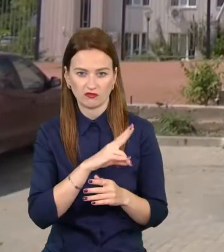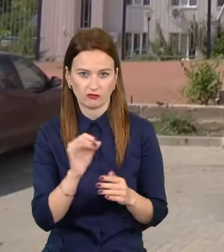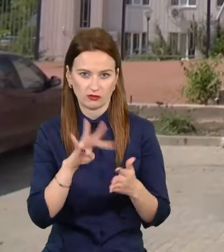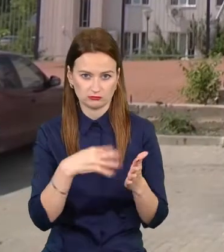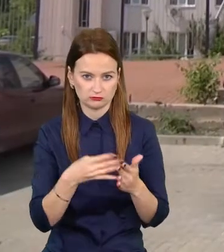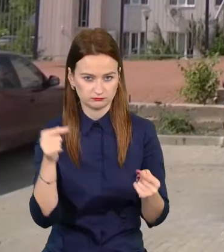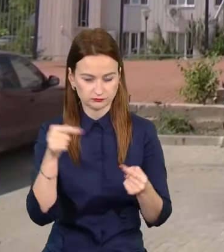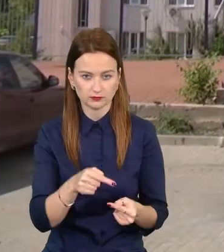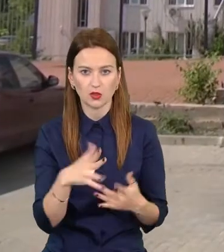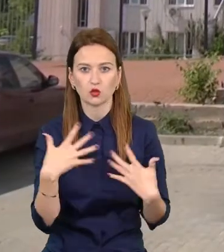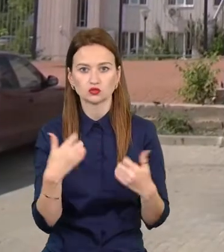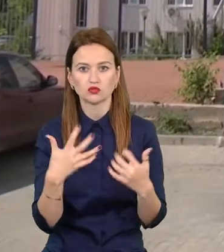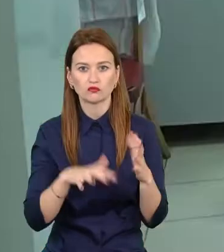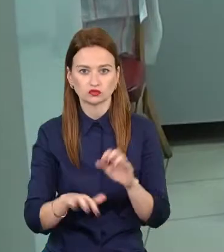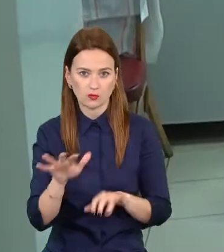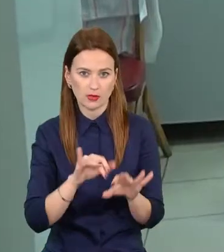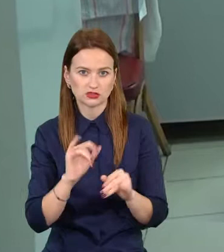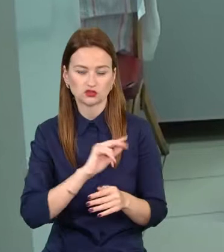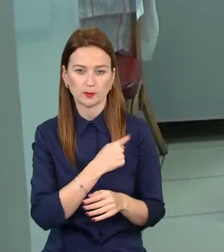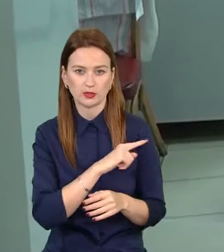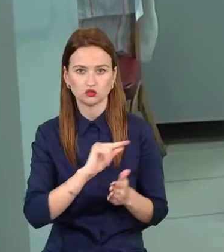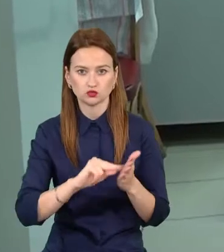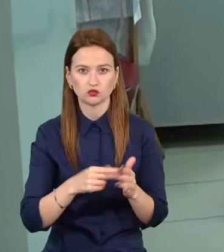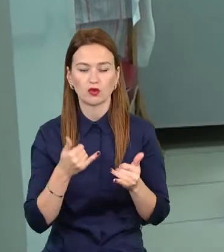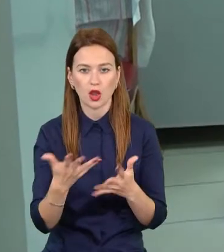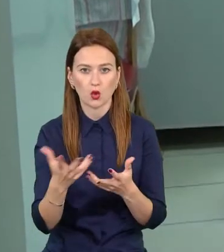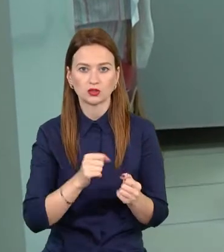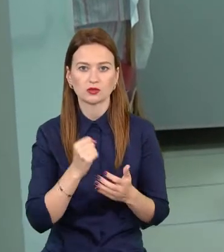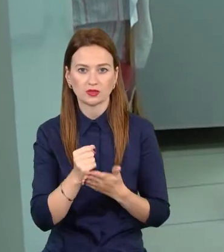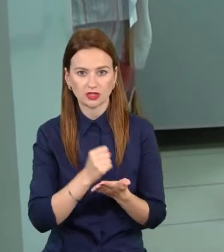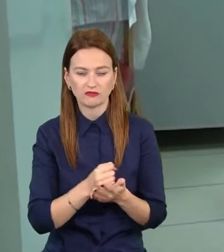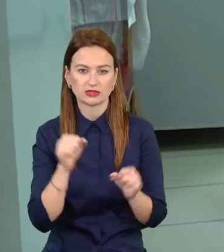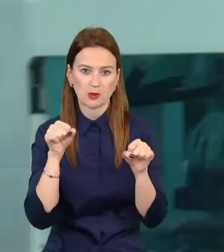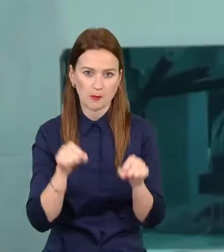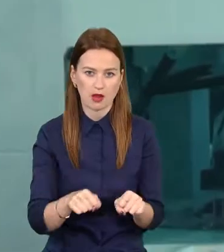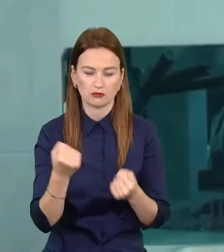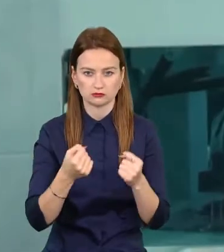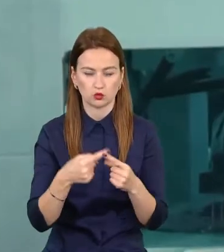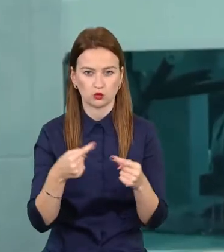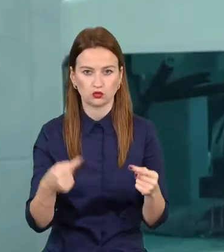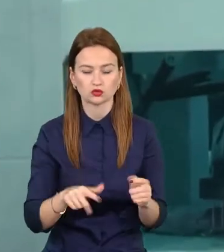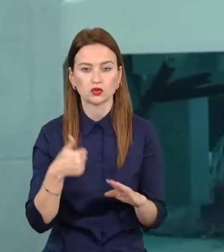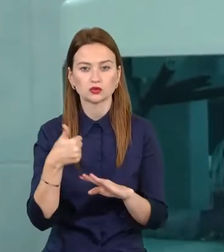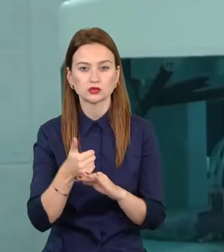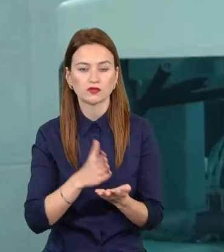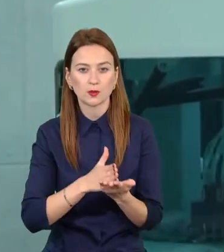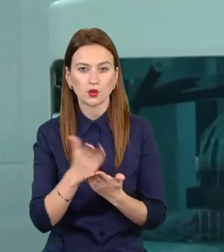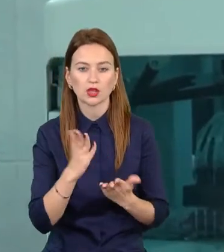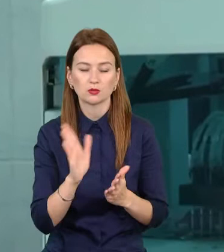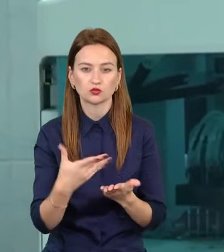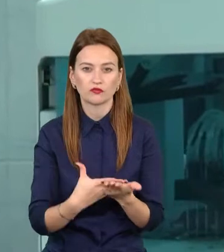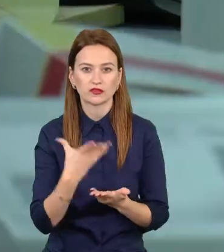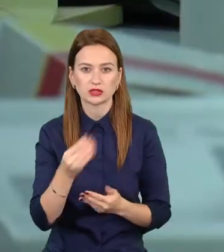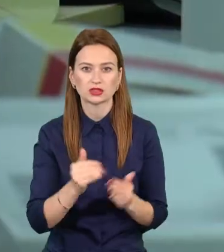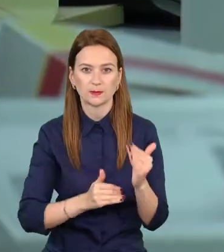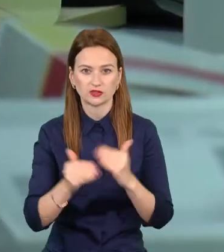календарем, оздоровчий масаж та медичні довідки для отримання водійських прав, віз тощо. Серед Серед основних пріоритетів, які будуть фінансуватися за